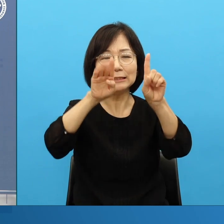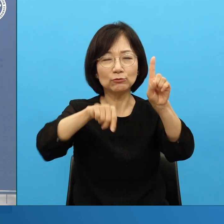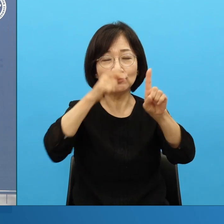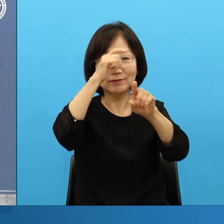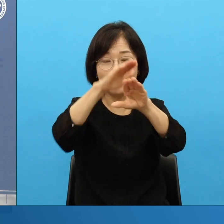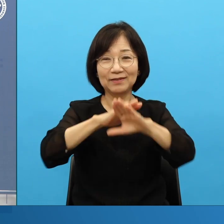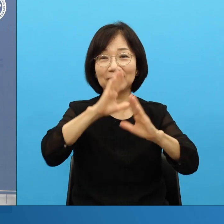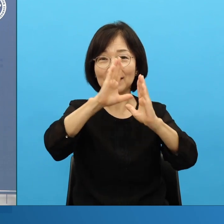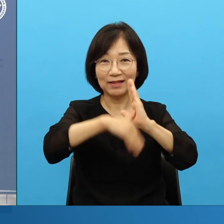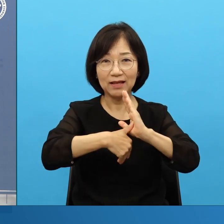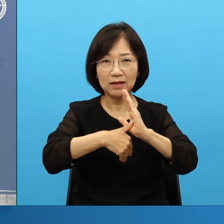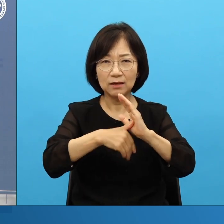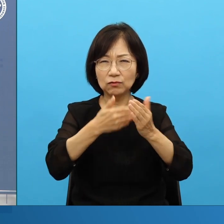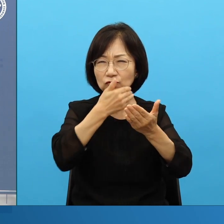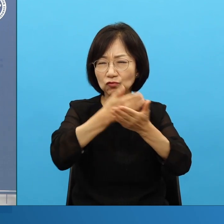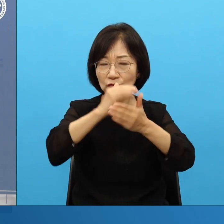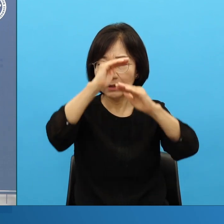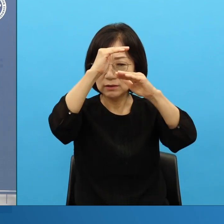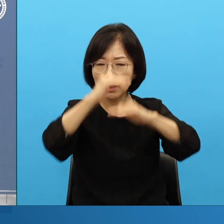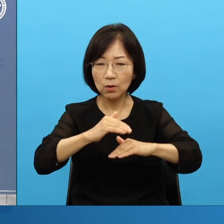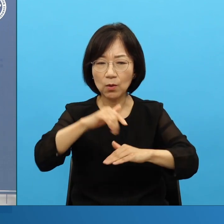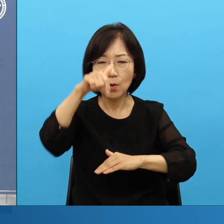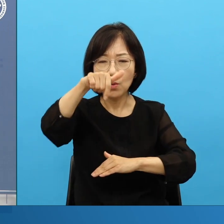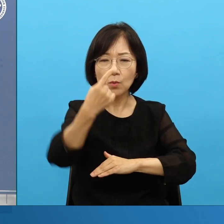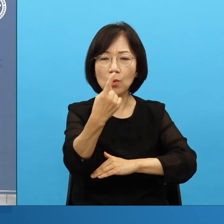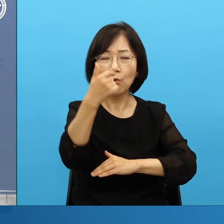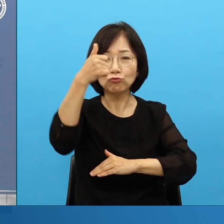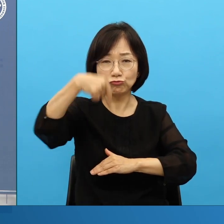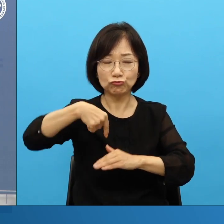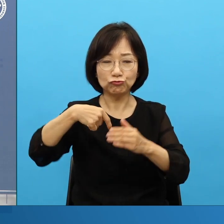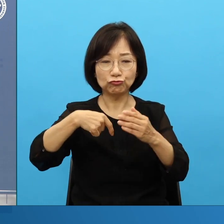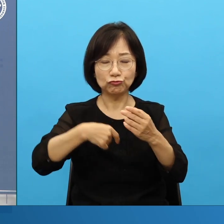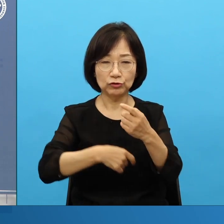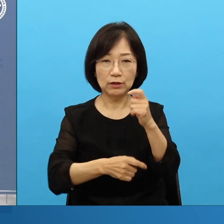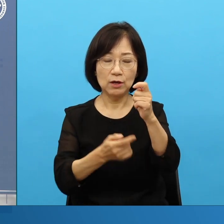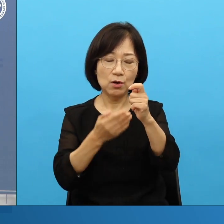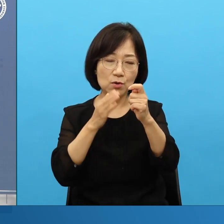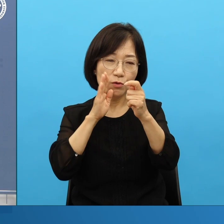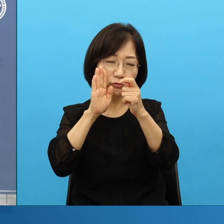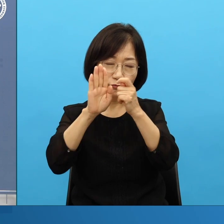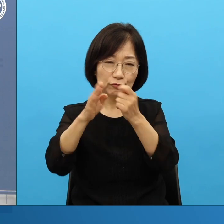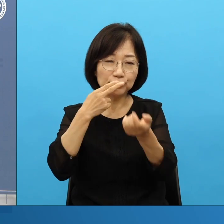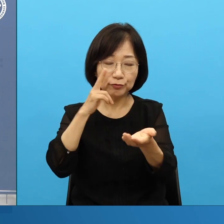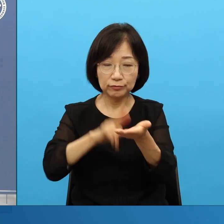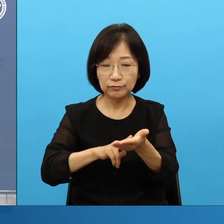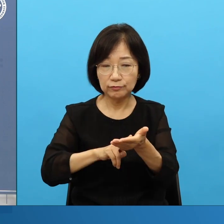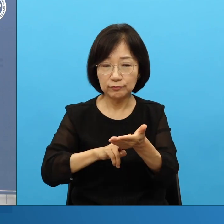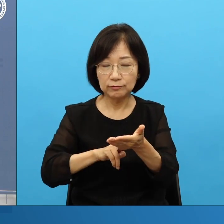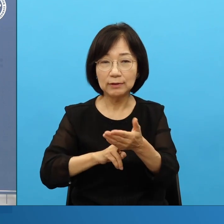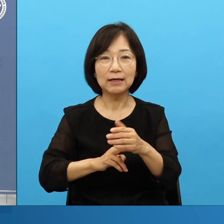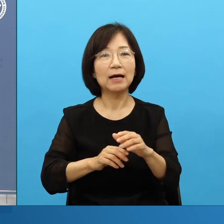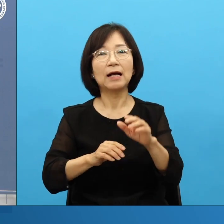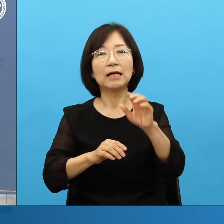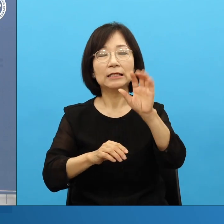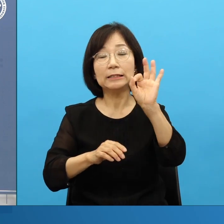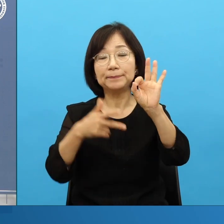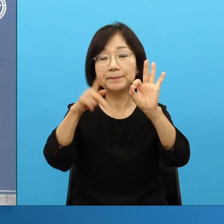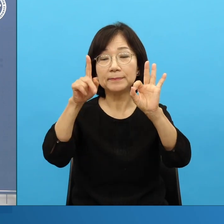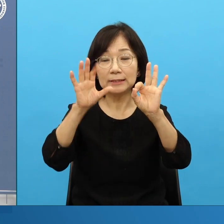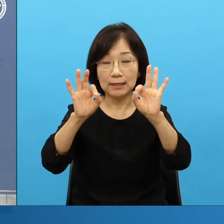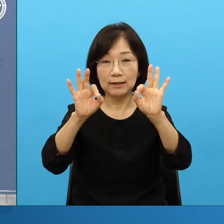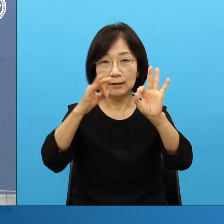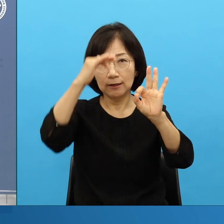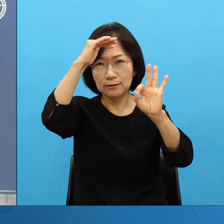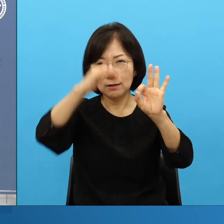고린도후서 10장 이 부분은 너무 중요한 부분입니다. And we'll confirm one of those during the second service, but we're going to confirm one of the most important things here right